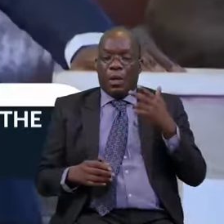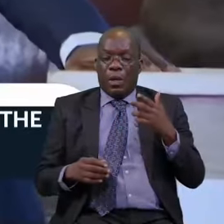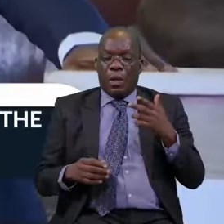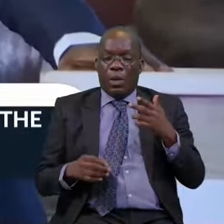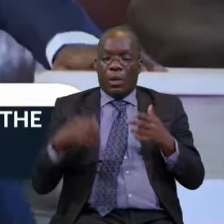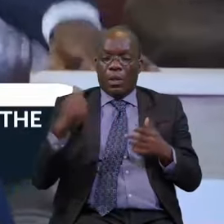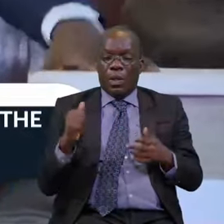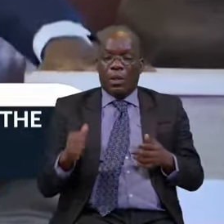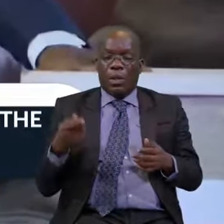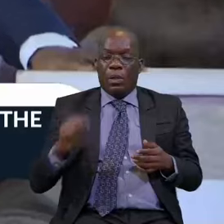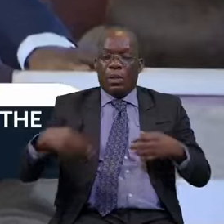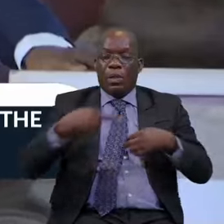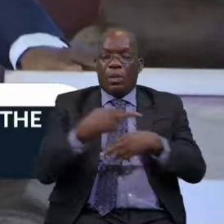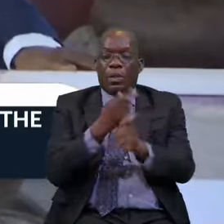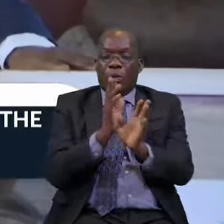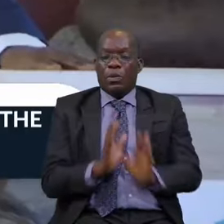Nous avons les possibilités.